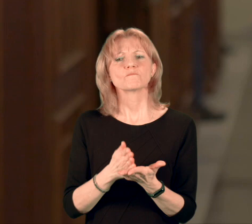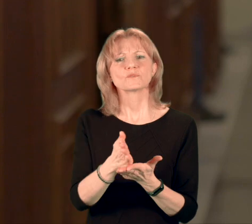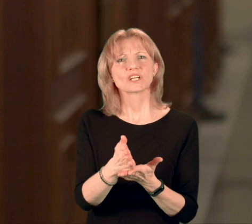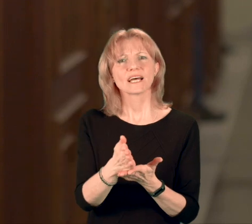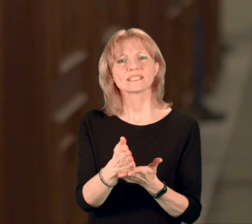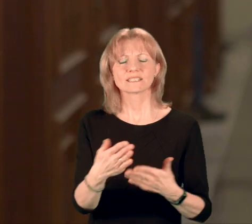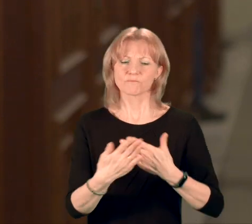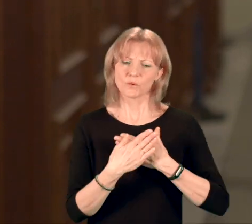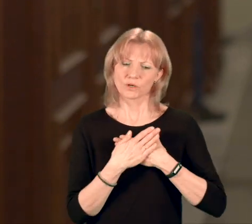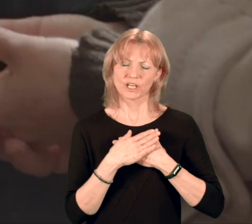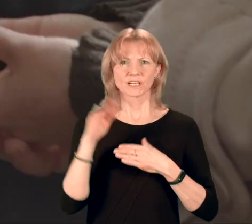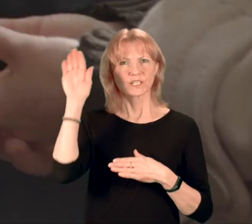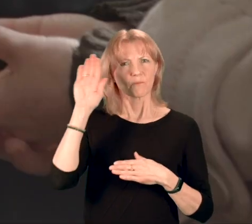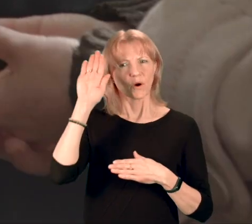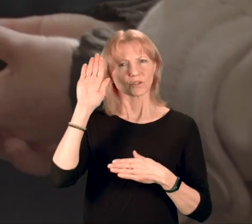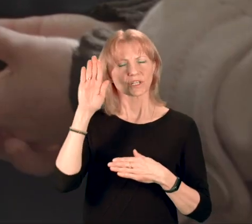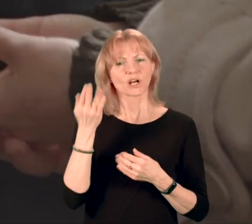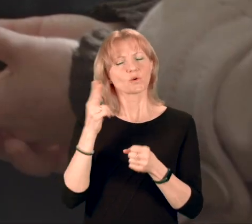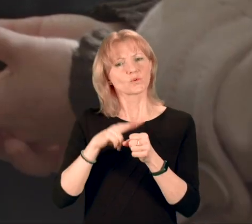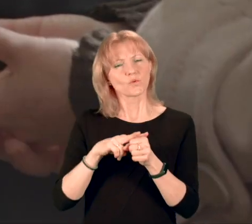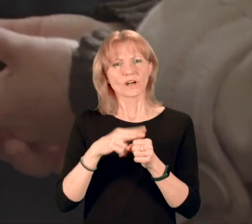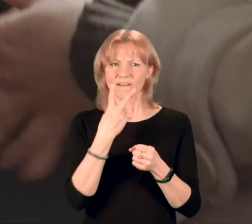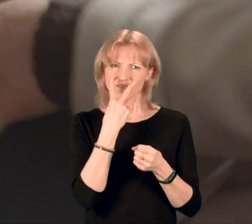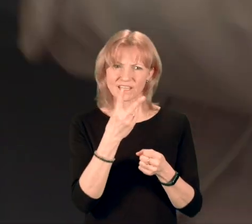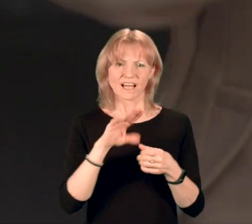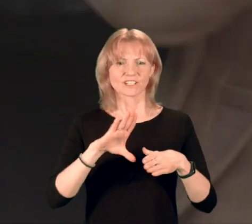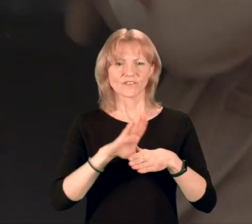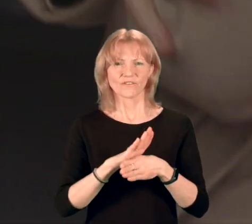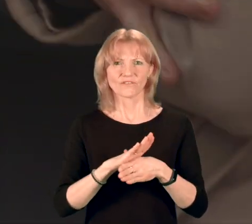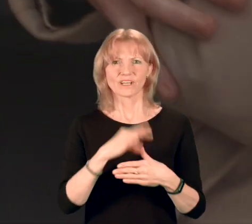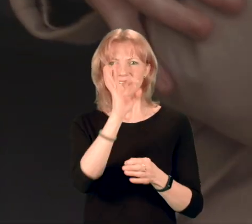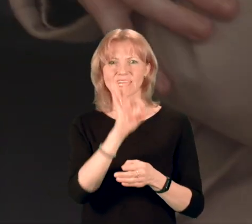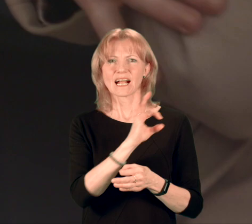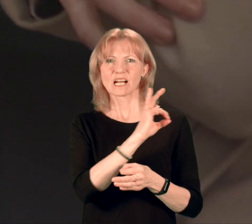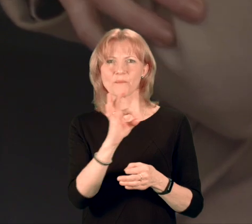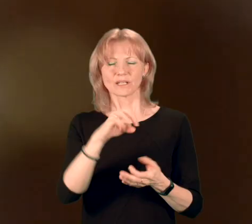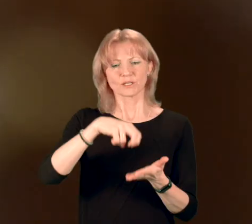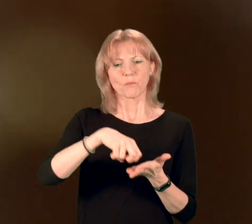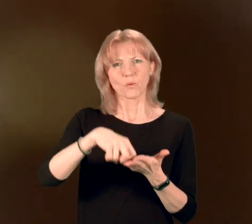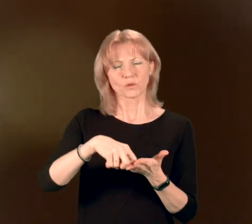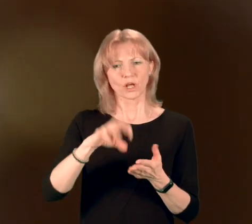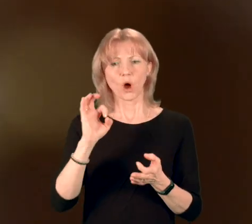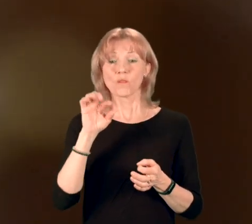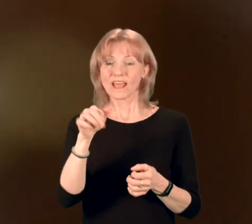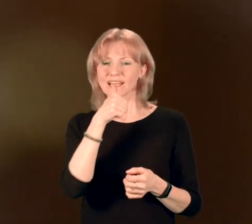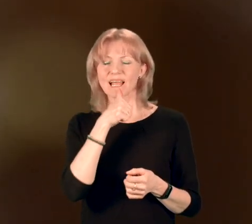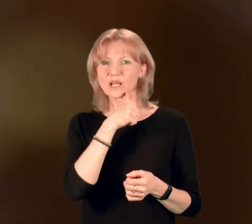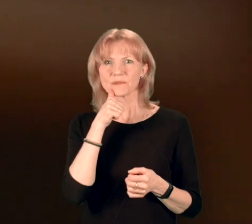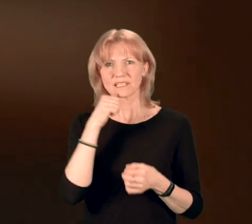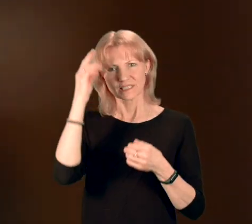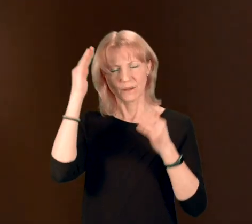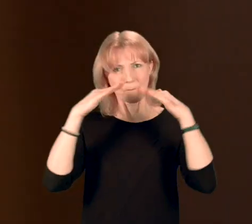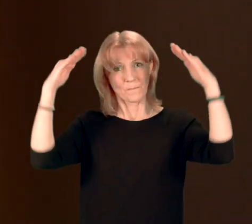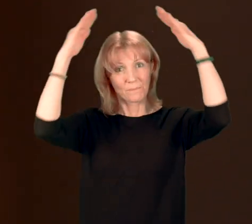przez misterium miłosierdzia Bożego, przejawiającego się w sakramencie pokuty. O tej tajemnicy polski papież powiedział